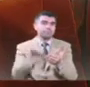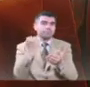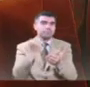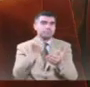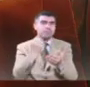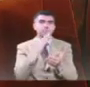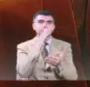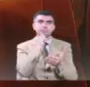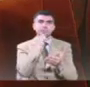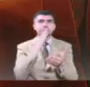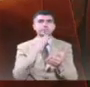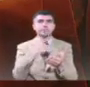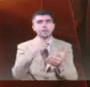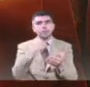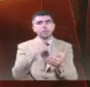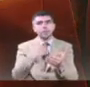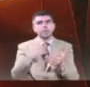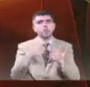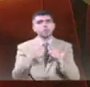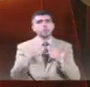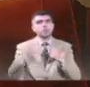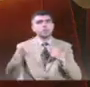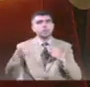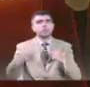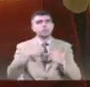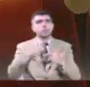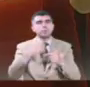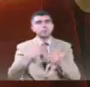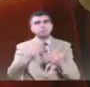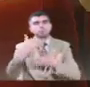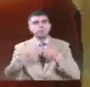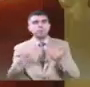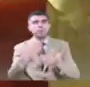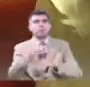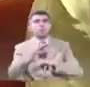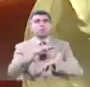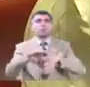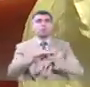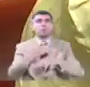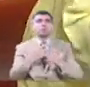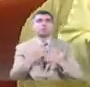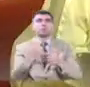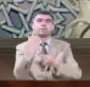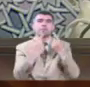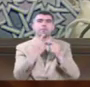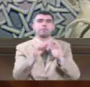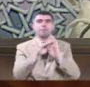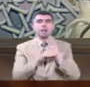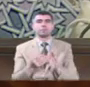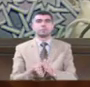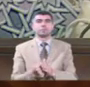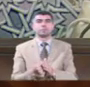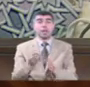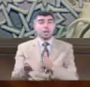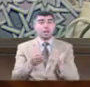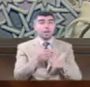لا أستطيع أن أدخل في تفاصيل الآن، مستعدين لمناقشتها في اللجنة المعنية. شكرا. قبل ما نعطي الكلمة